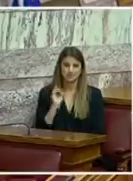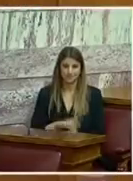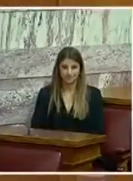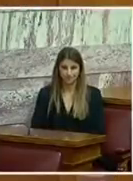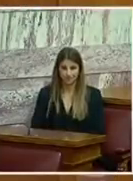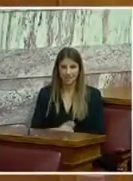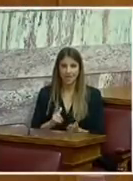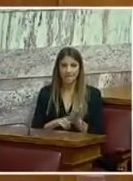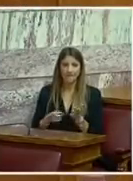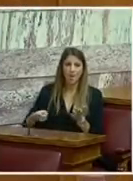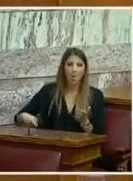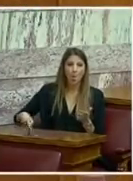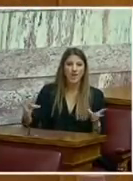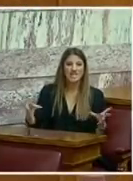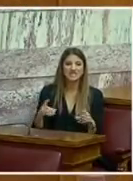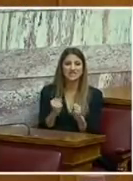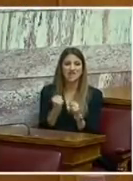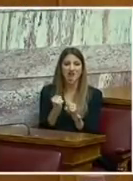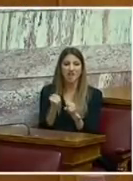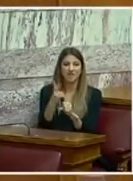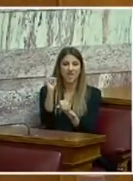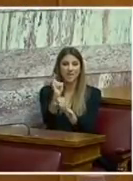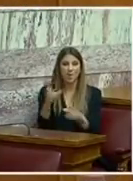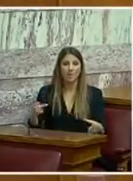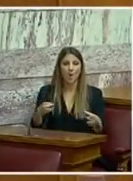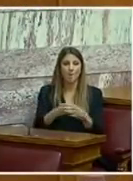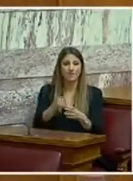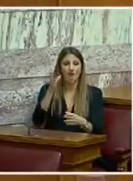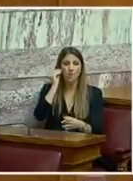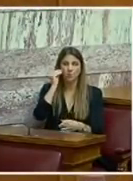κομμάτων. Καταλαβαίνω ότι από το περιεχόμενο